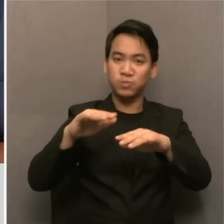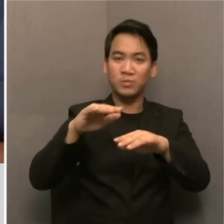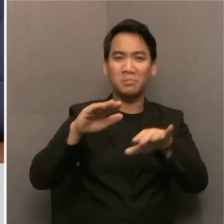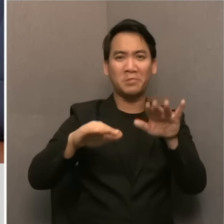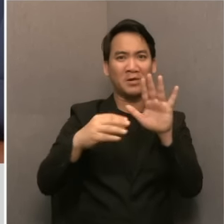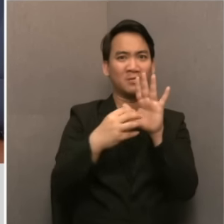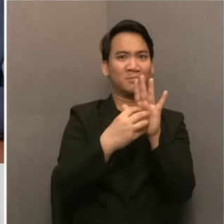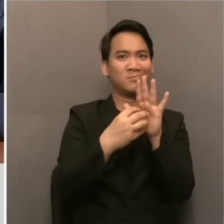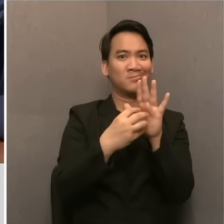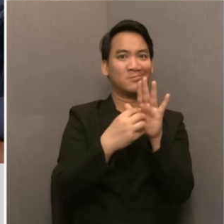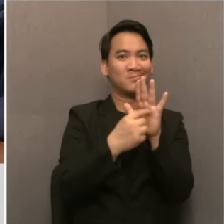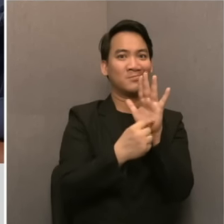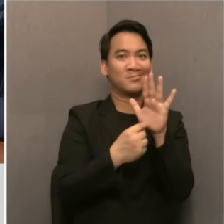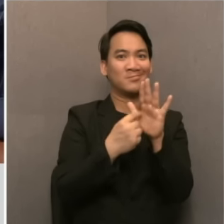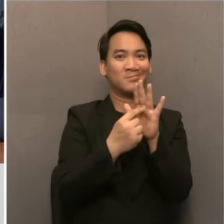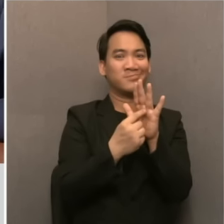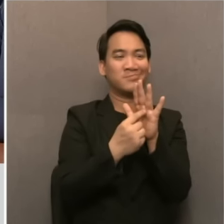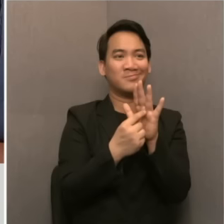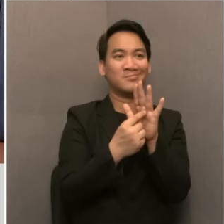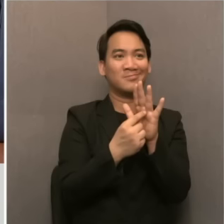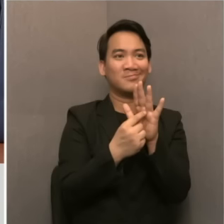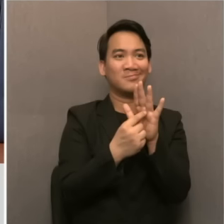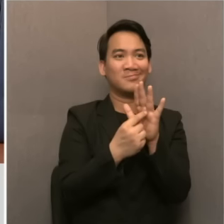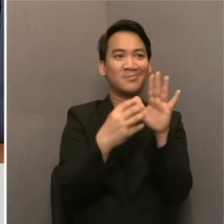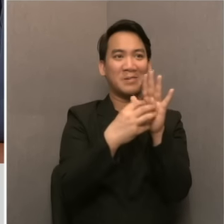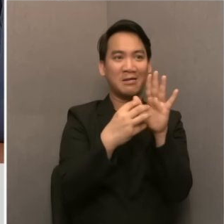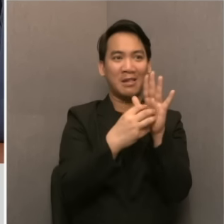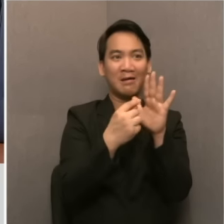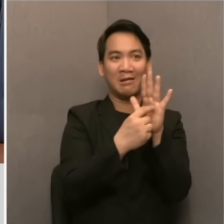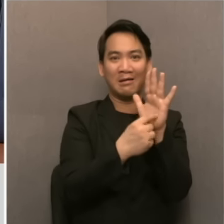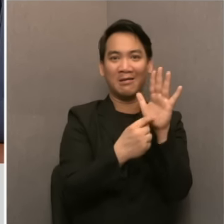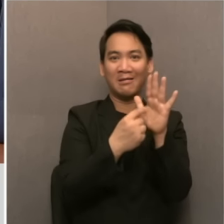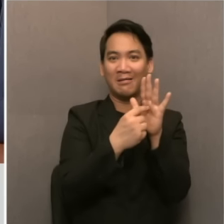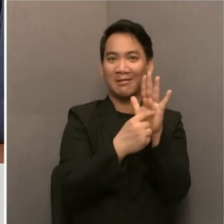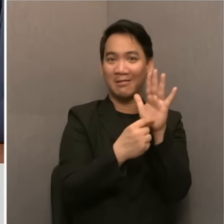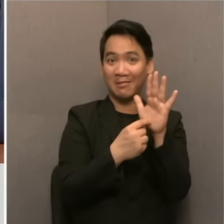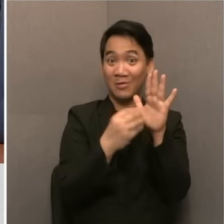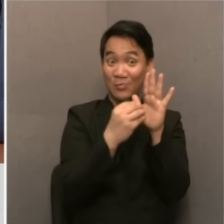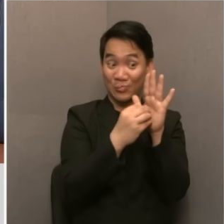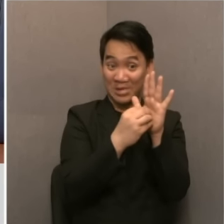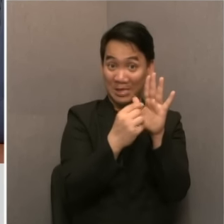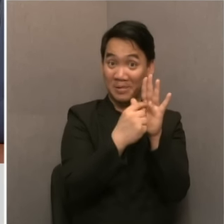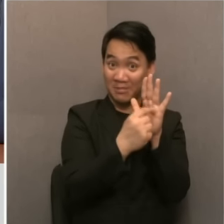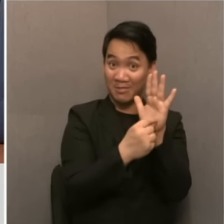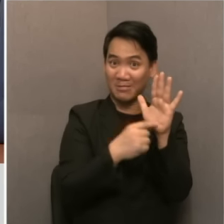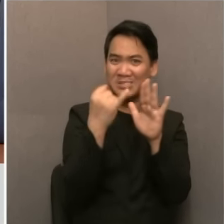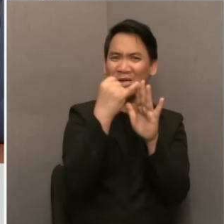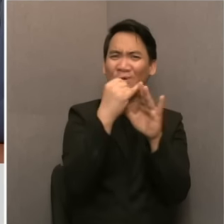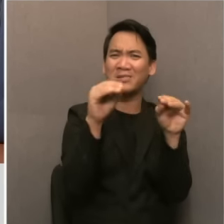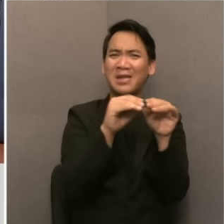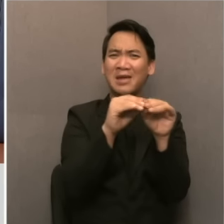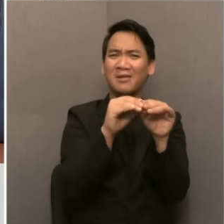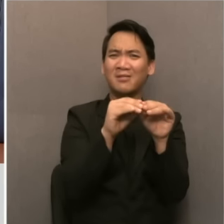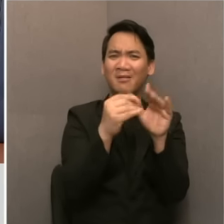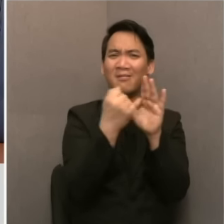งเทพมหานครจะเป็นส่วนใหญ ่ นะครับก็คือในแนวที่เป็นส่วนกรุงเทพปริมณฑลนะครับซึ่งอันนี้ก็คือปั